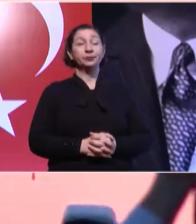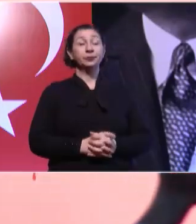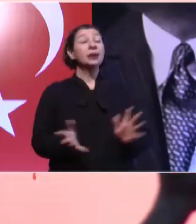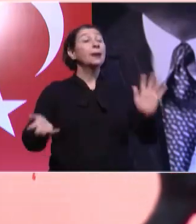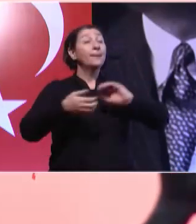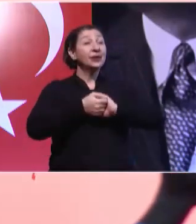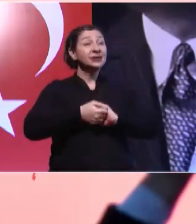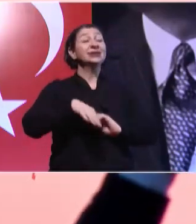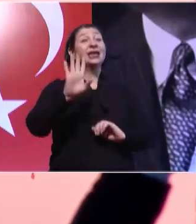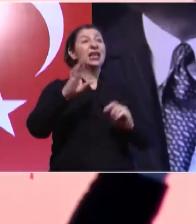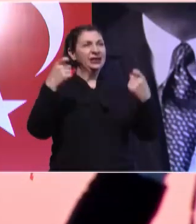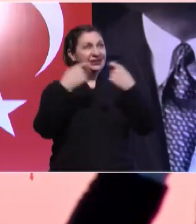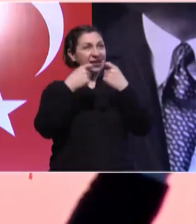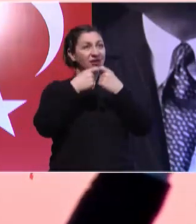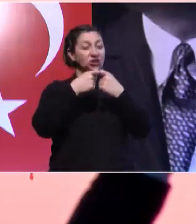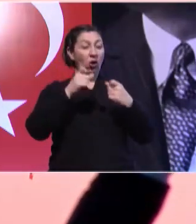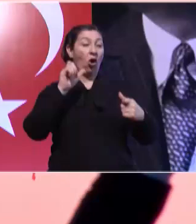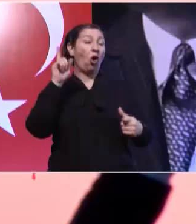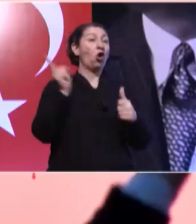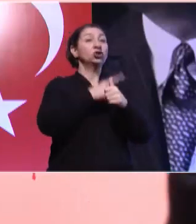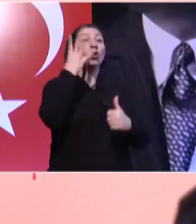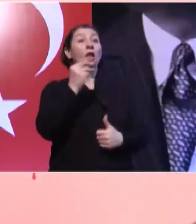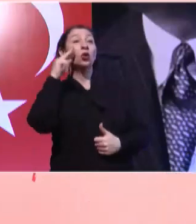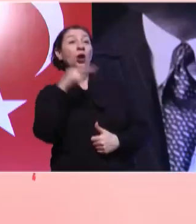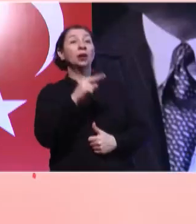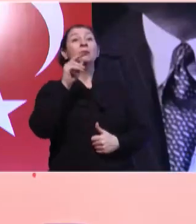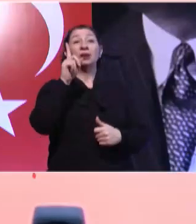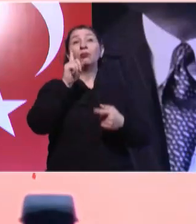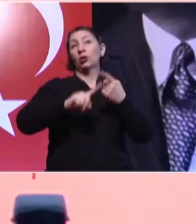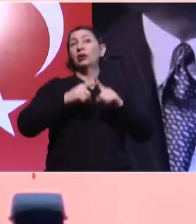Barışı değil, savaşı önceleyen bir dış politika.